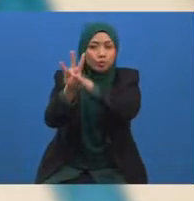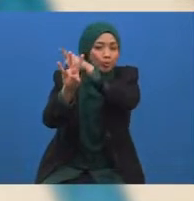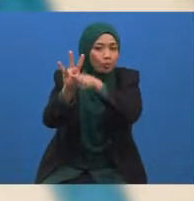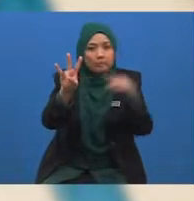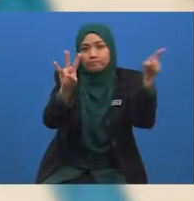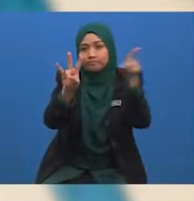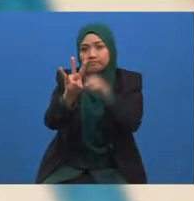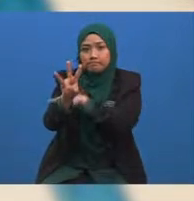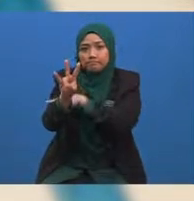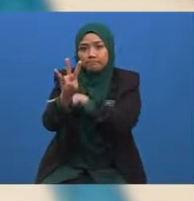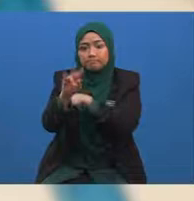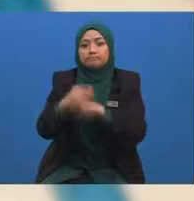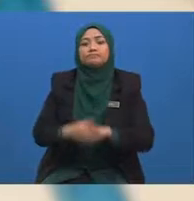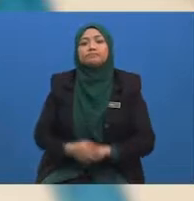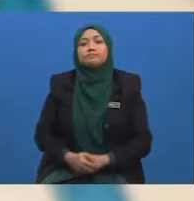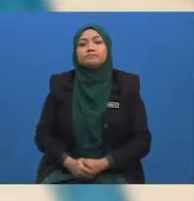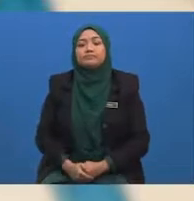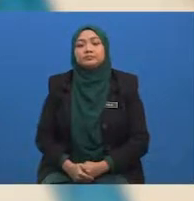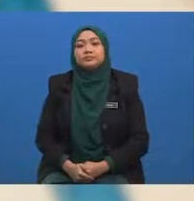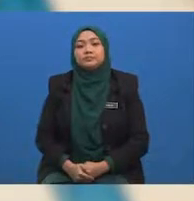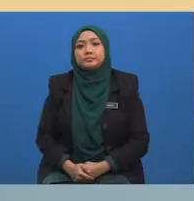77 dan seterusnya.